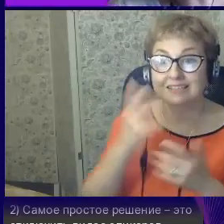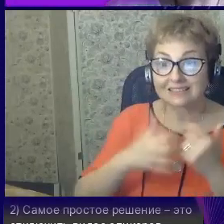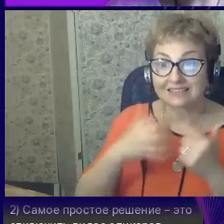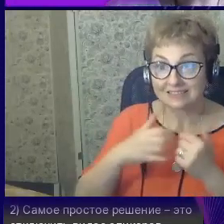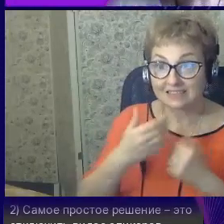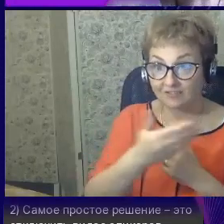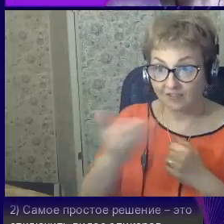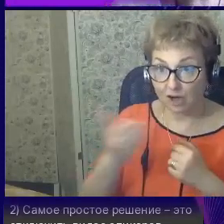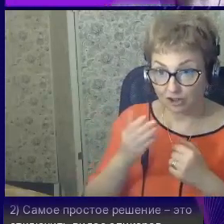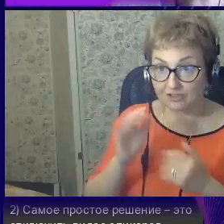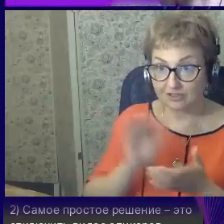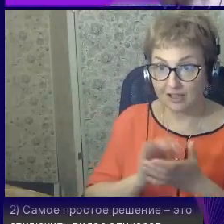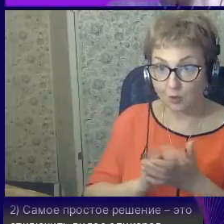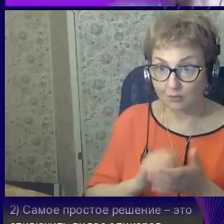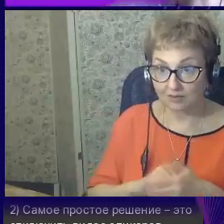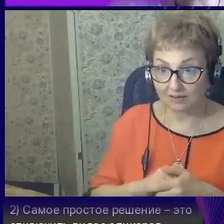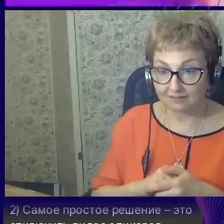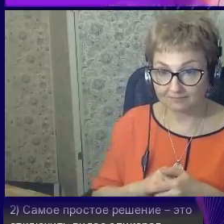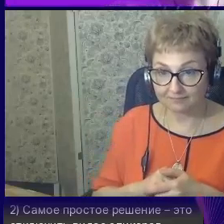среди ваших знакомых.